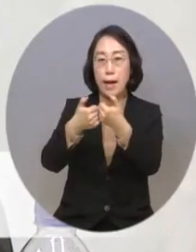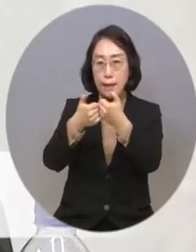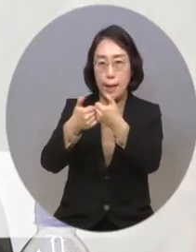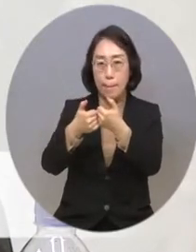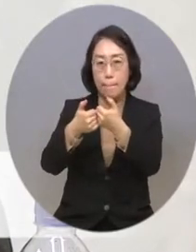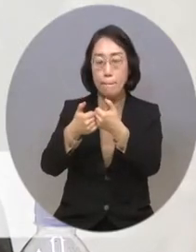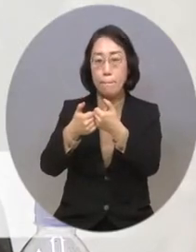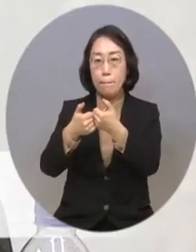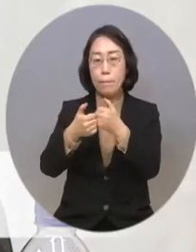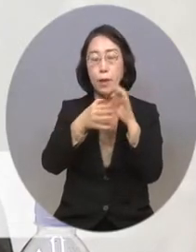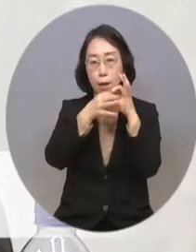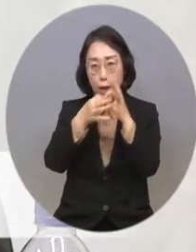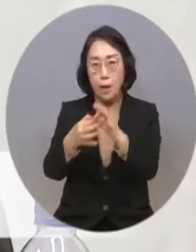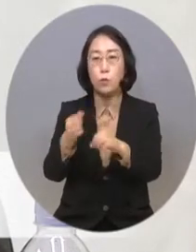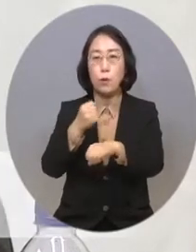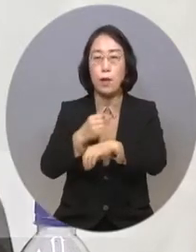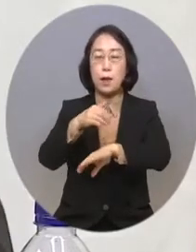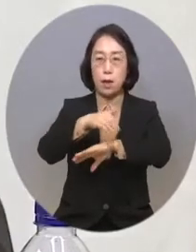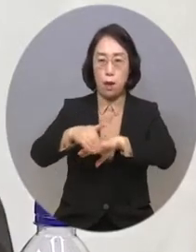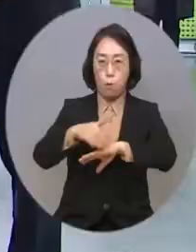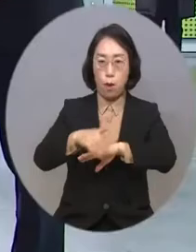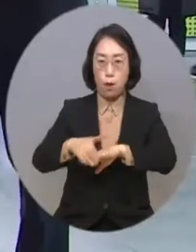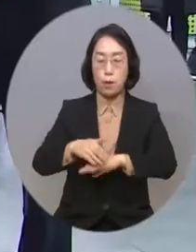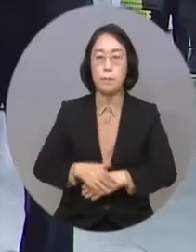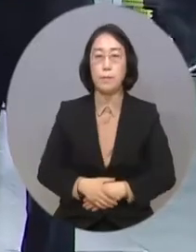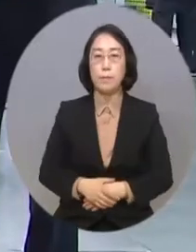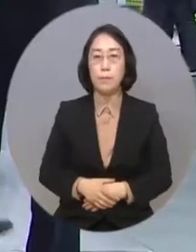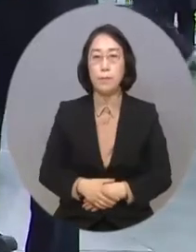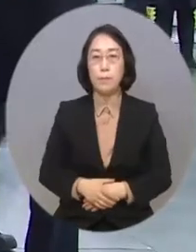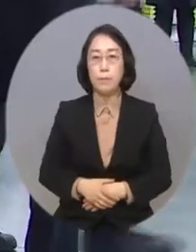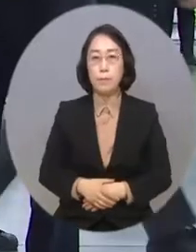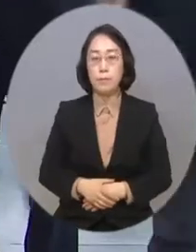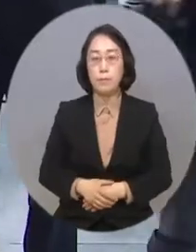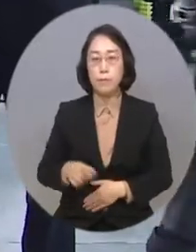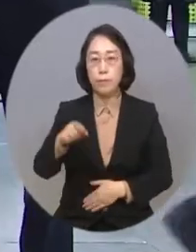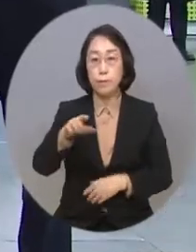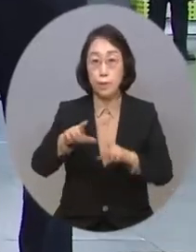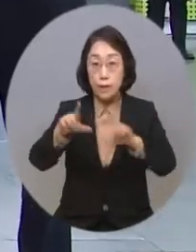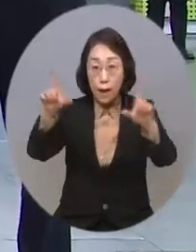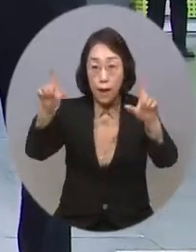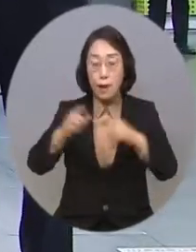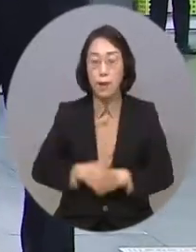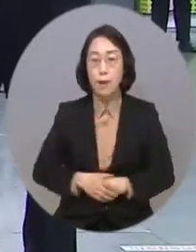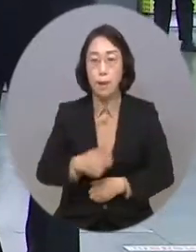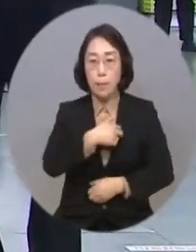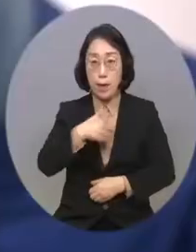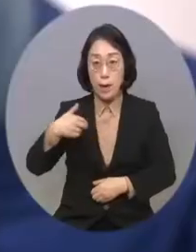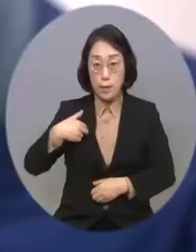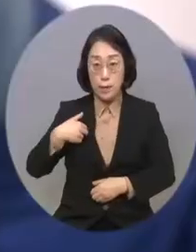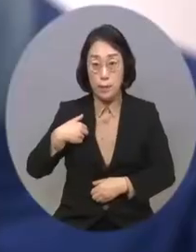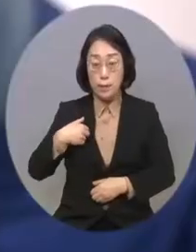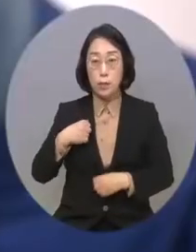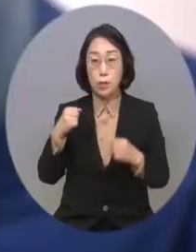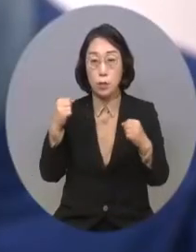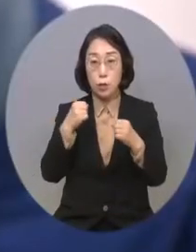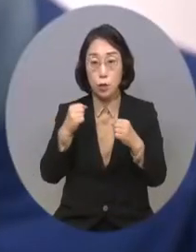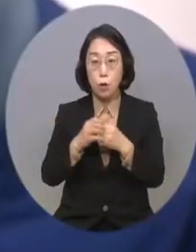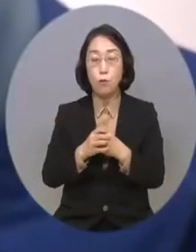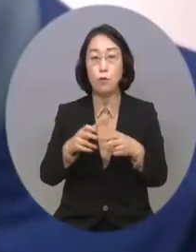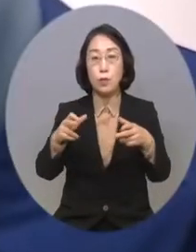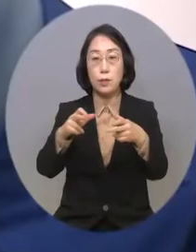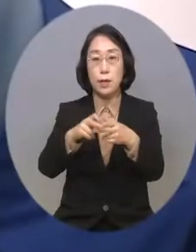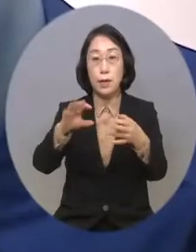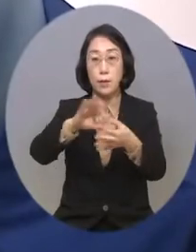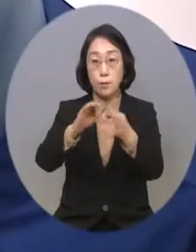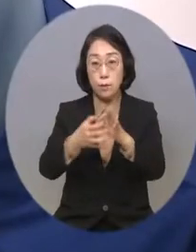해서 병행해서 진행을 할 예정입니다. 한편 이날 현장에서는 베이징 동계패럴림픽을 위한 특별 전시회가